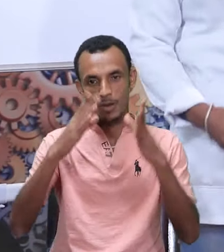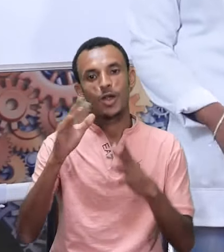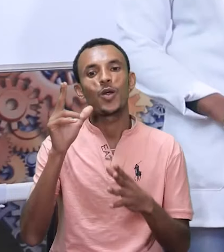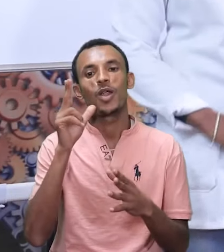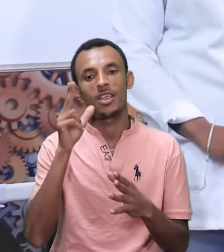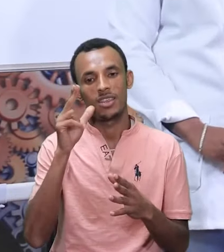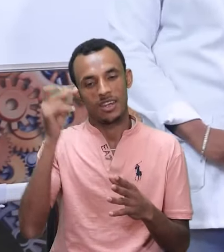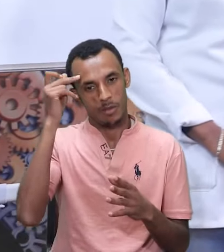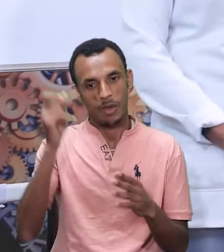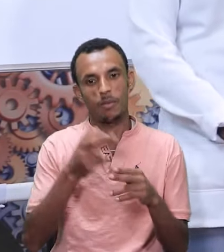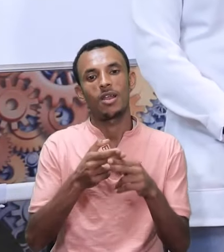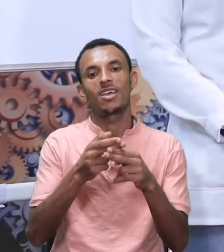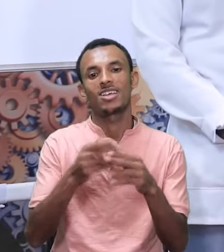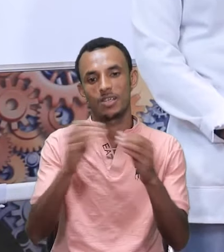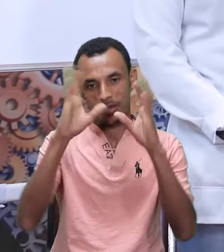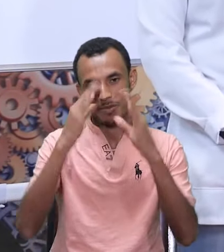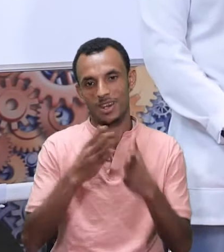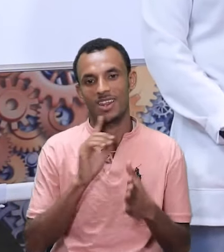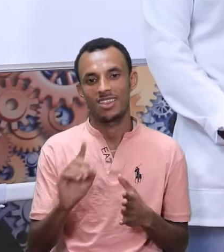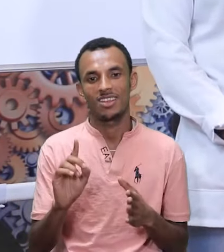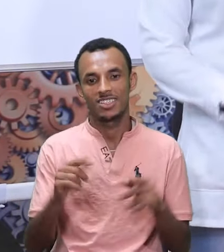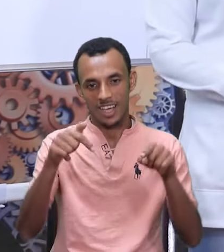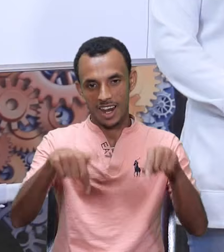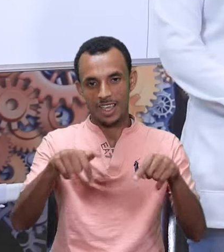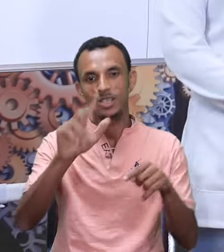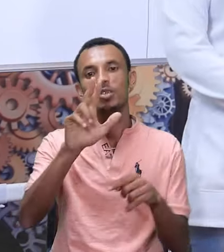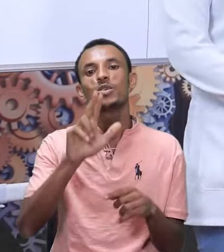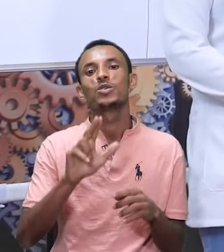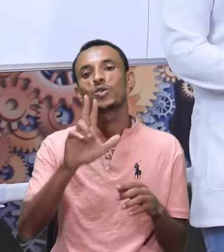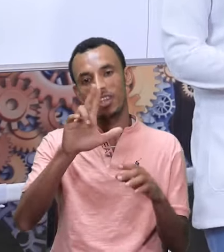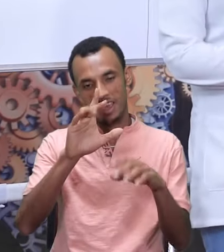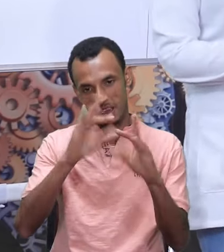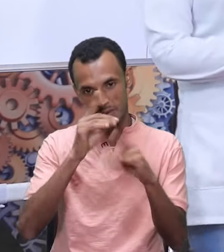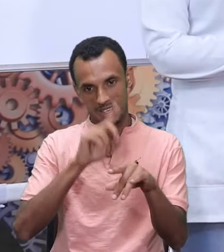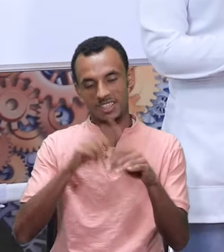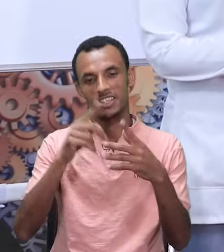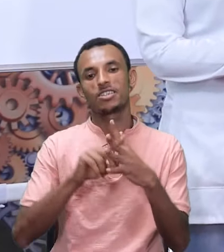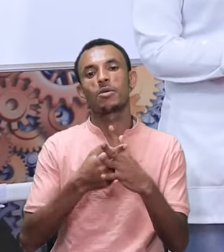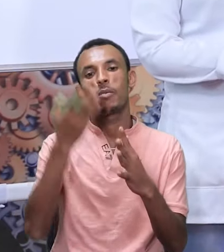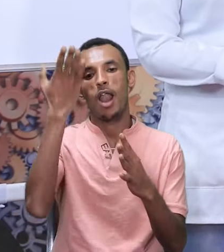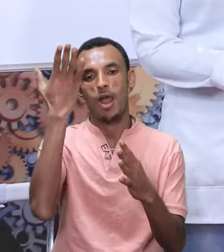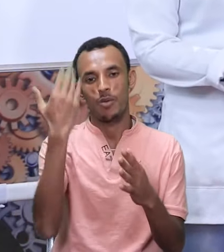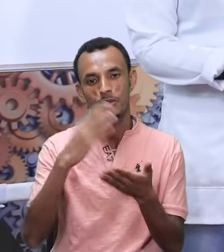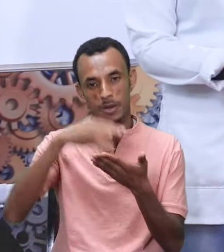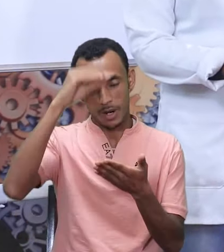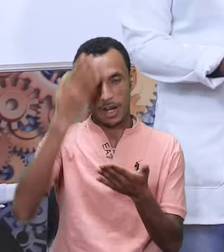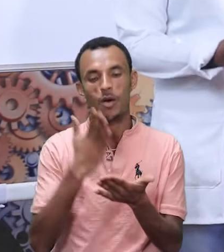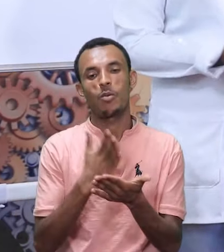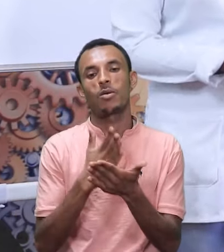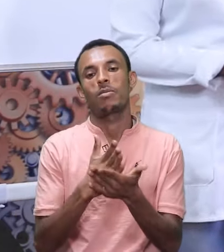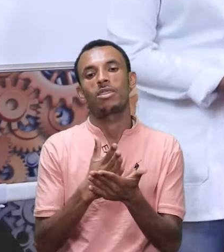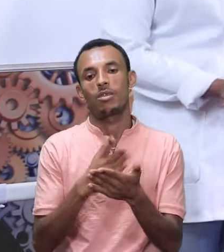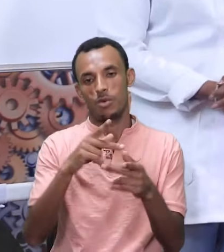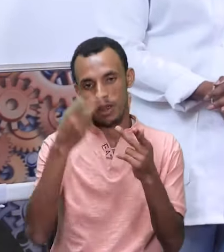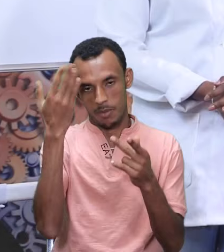ዶክተር ትሮዳስ ድሪባ እባላለሁ። ሂሳብ መምህራችሁ ነኝ። ዛሬ ሶስተኛ ጊዜያችንን እንጀምራለን። በባለፈው ተምረን ያቆምንበት ቦታ